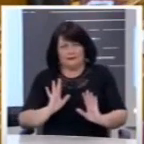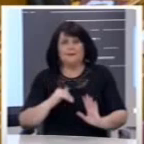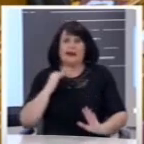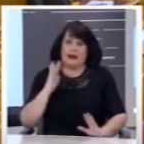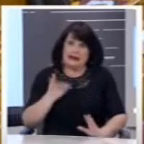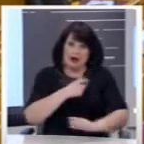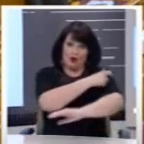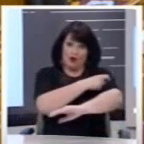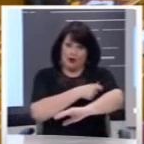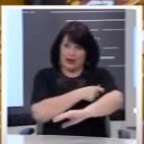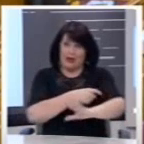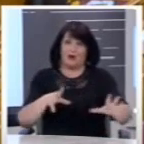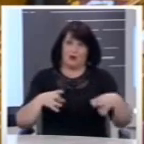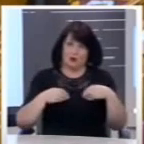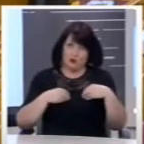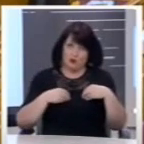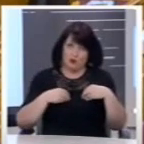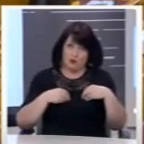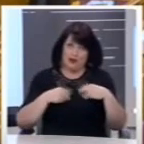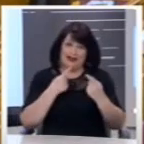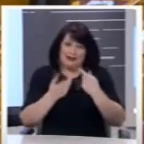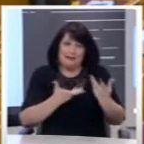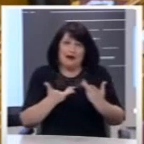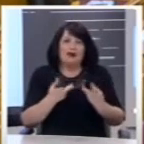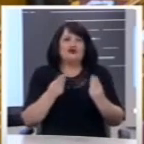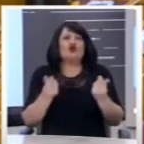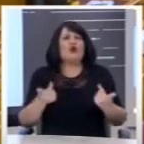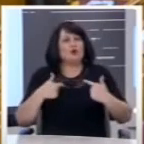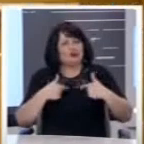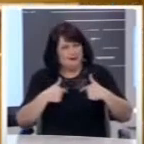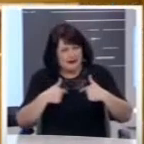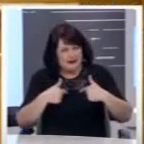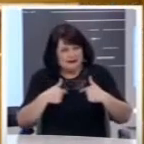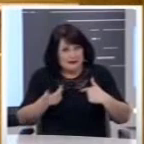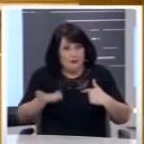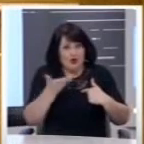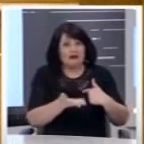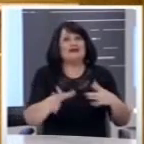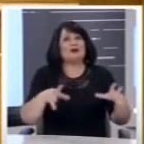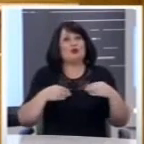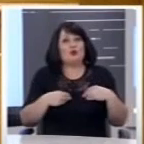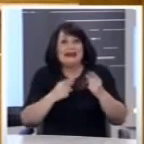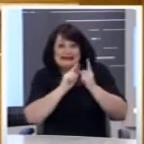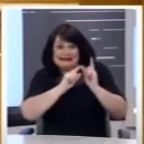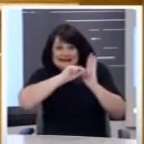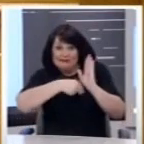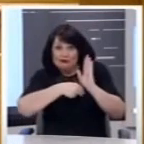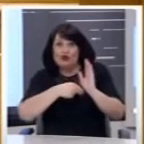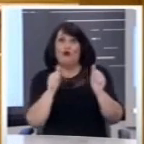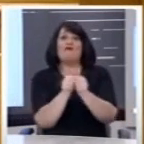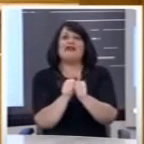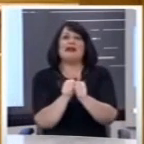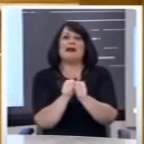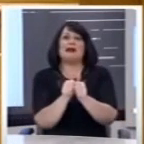υιοθέτησε ο ΙΕ, και αυτό πάλι χάρη στη διαπραγματευτική μας τακτική, την πρότασή μας για ένα σύμφωνο φιλίας, το οποίο θα